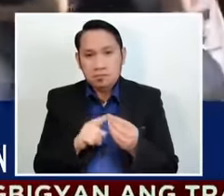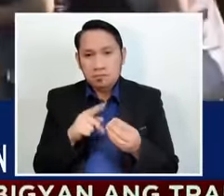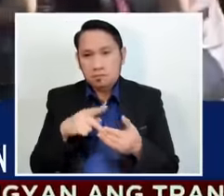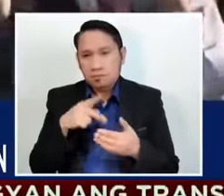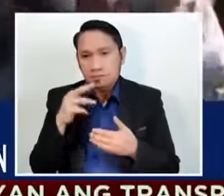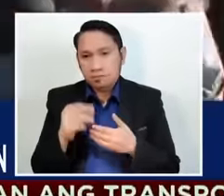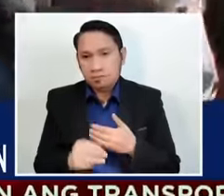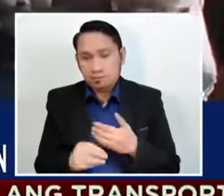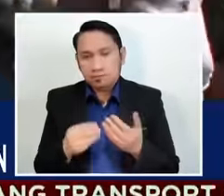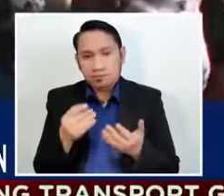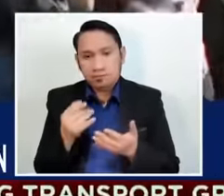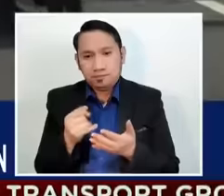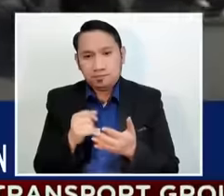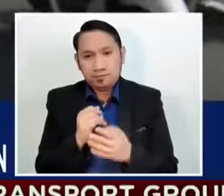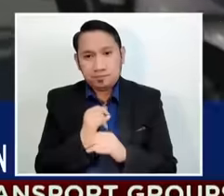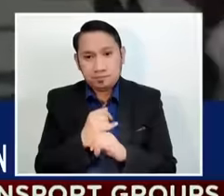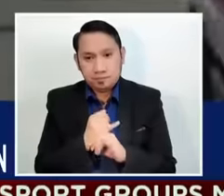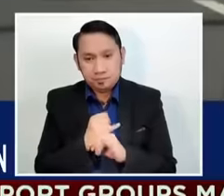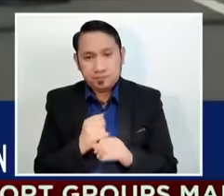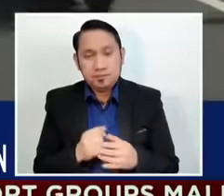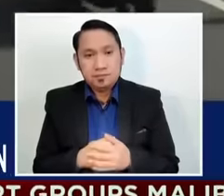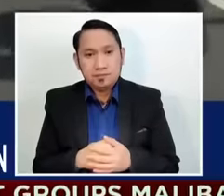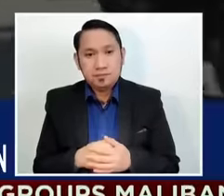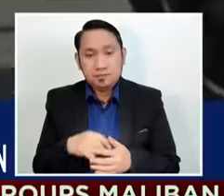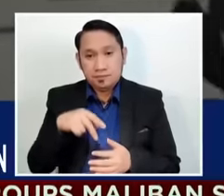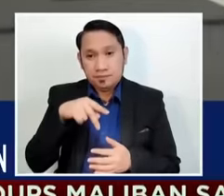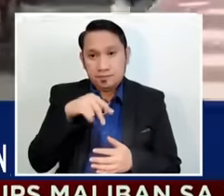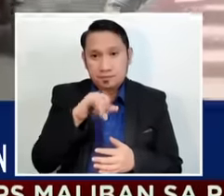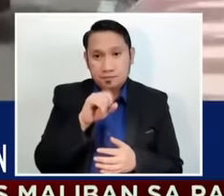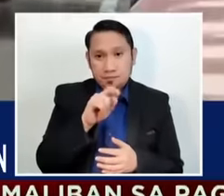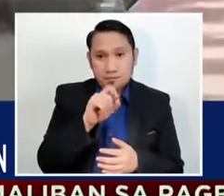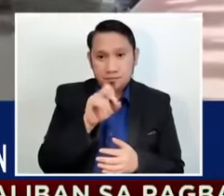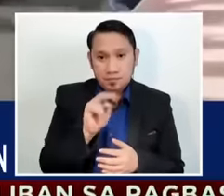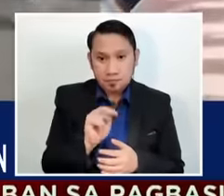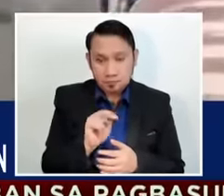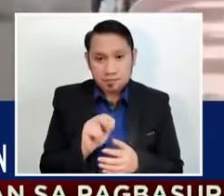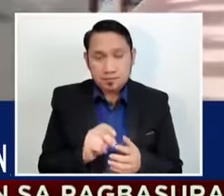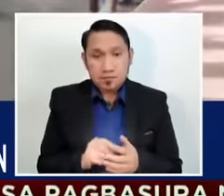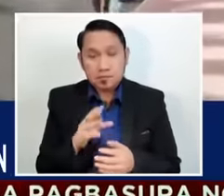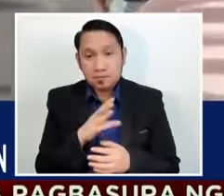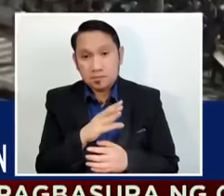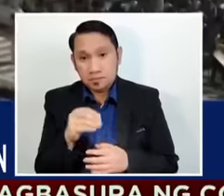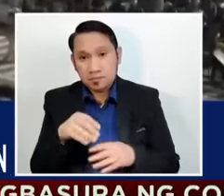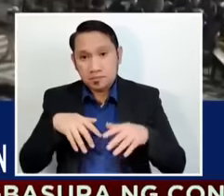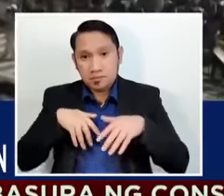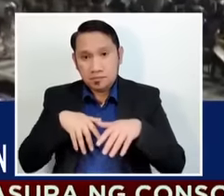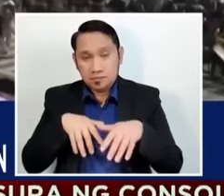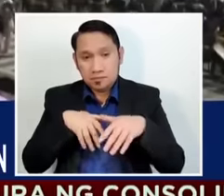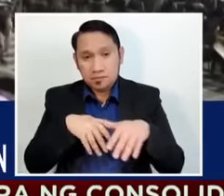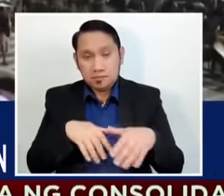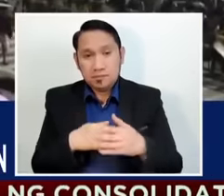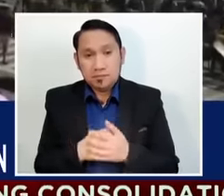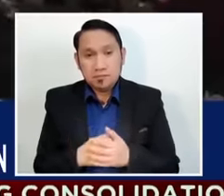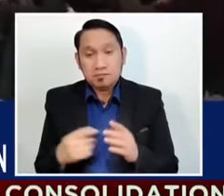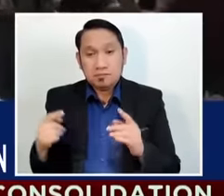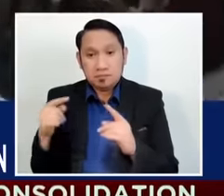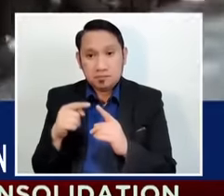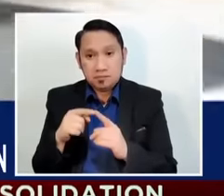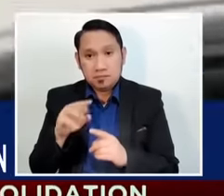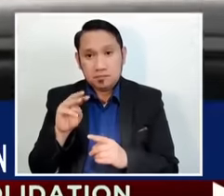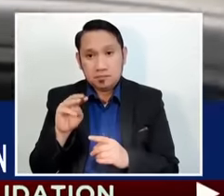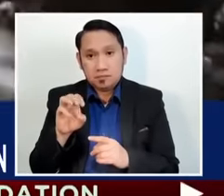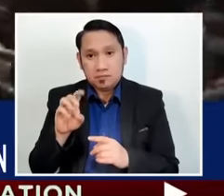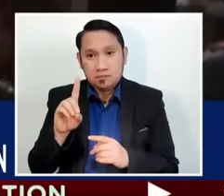program. Ang piston, pumuesto sa Welcome Rotonda at nagmarcha hanggang Mendiola.